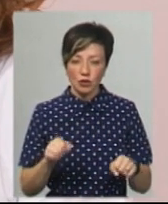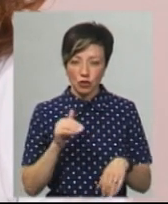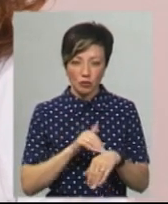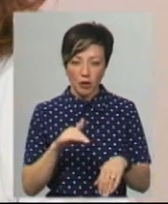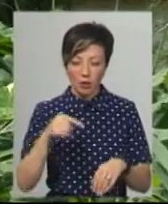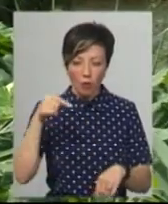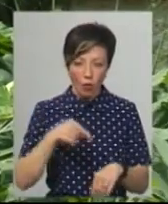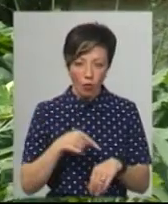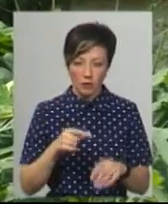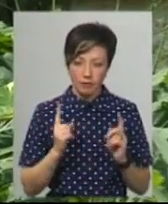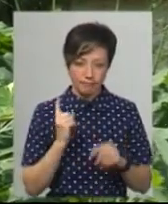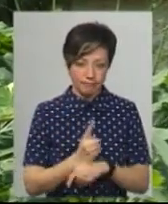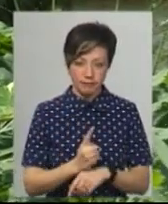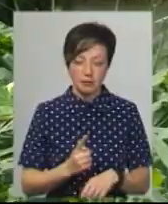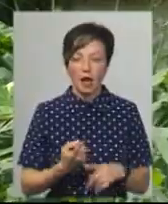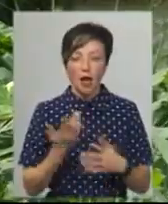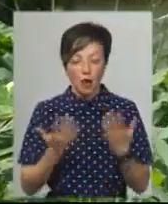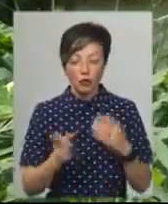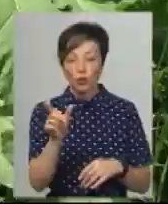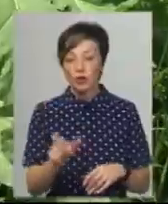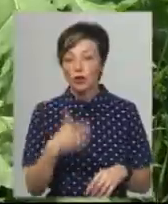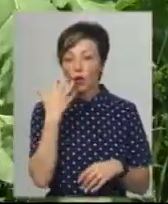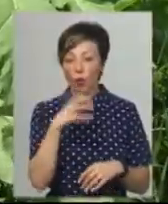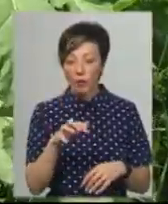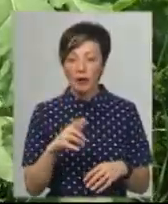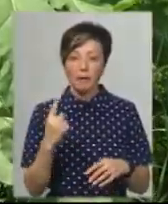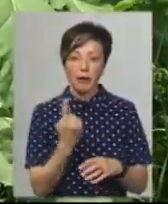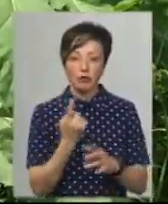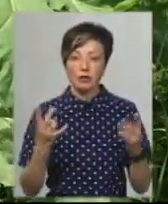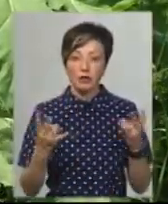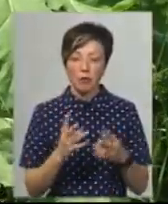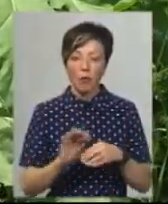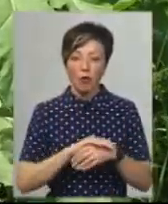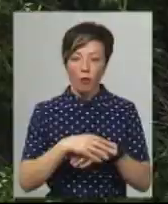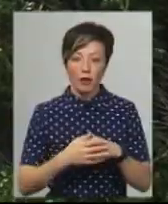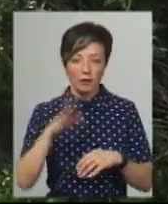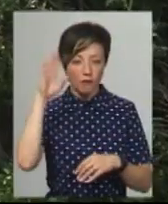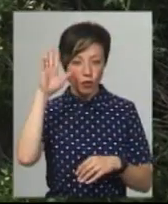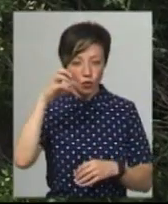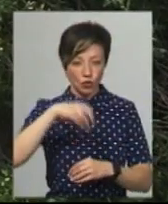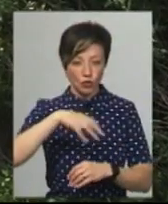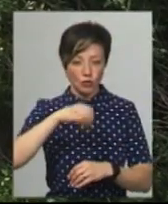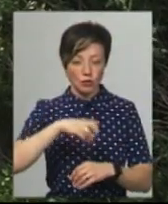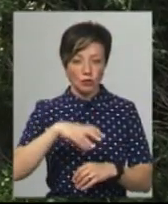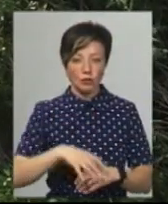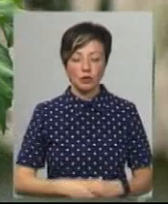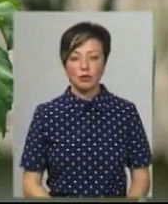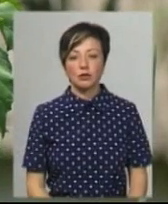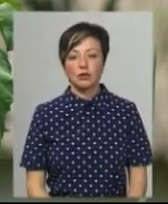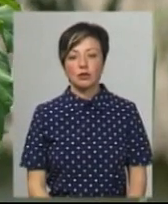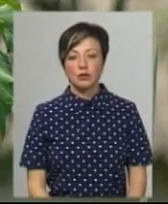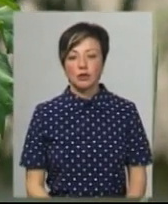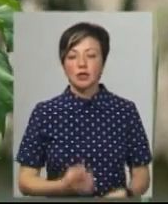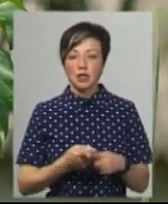чіпати, проколювати. Якщо людина все ж отримала опік борщівника, найперше потрібно промити ту ділянку водою, зазначає Людмила Поліщук.